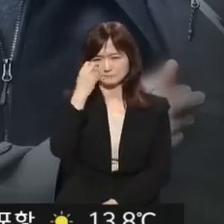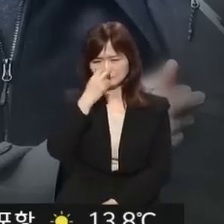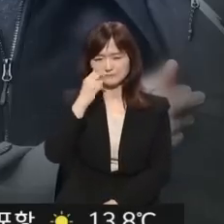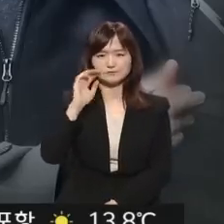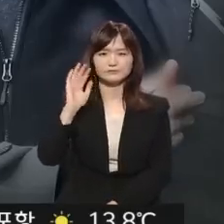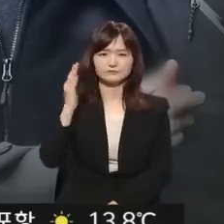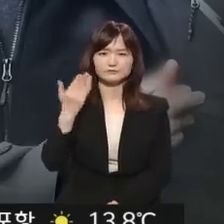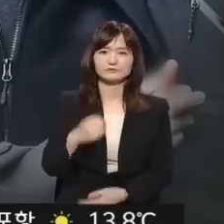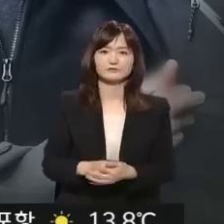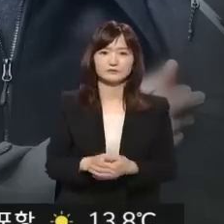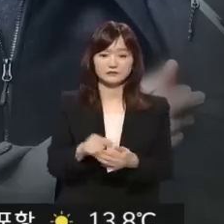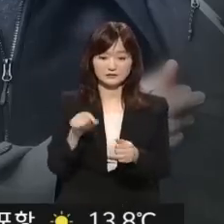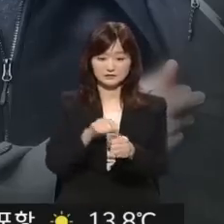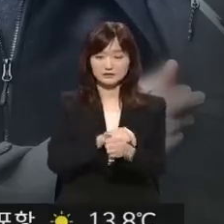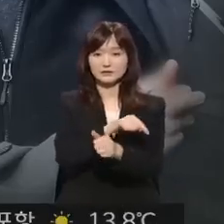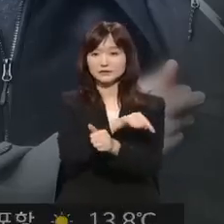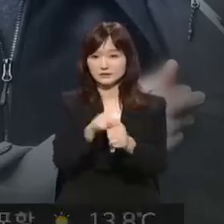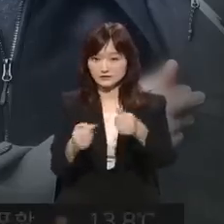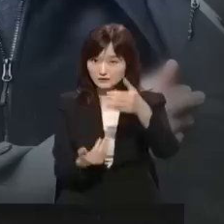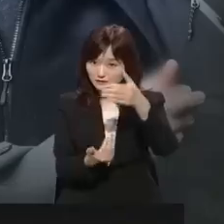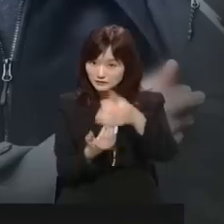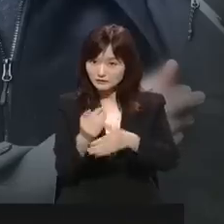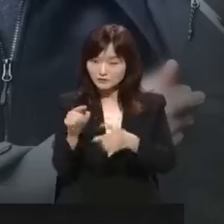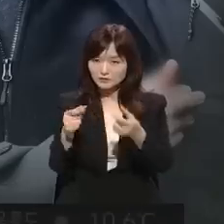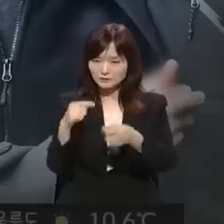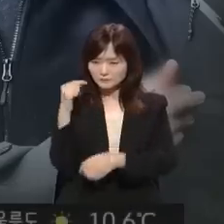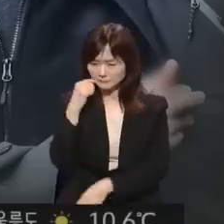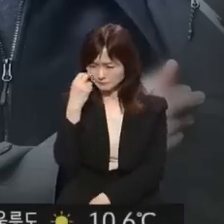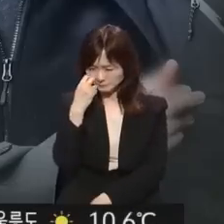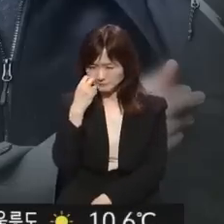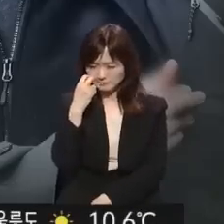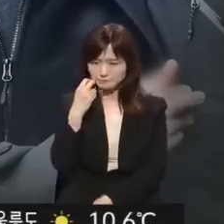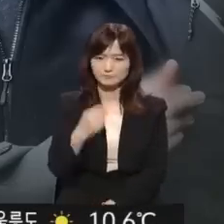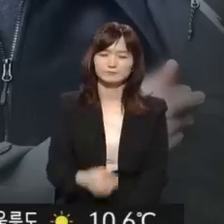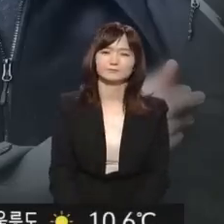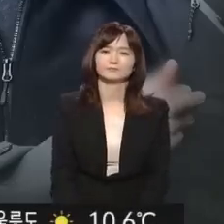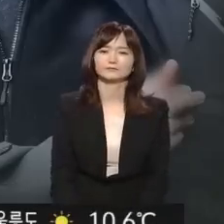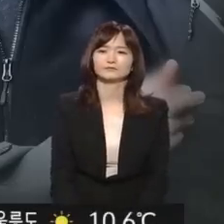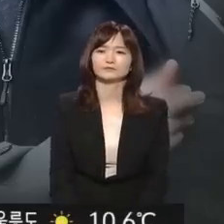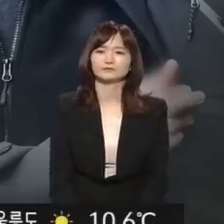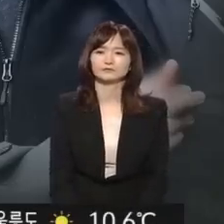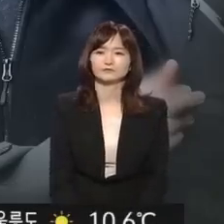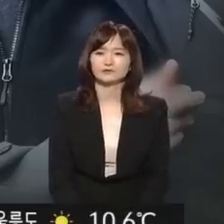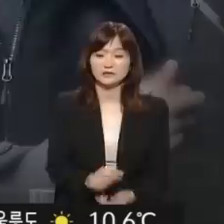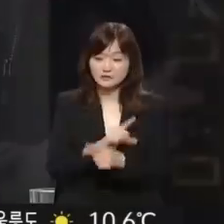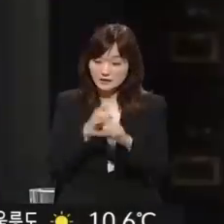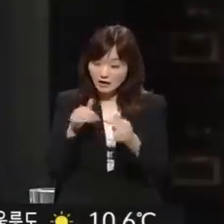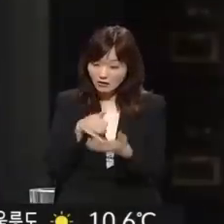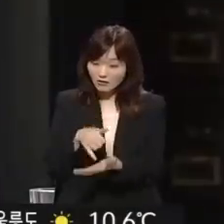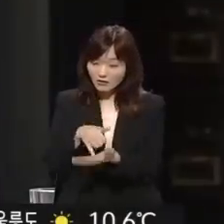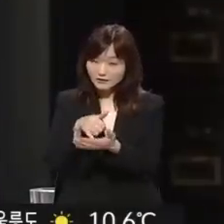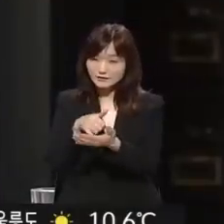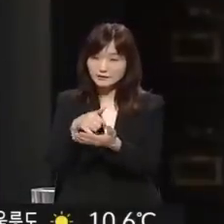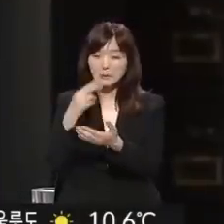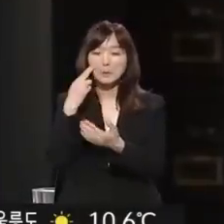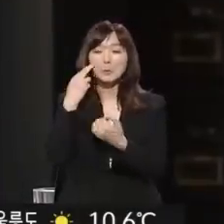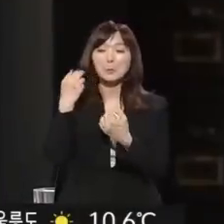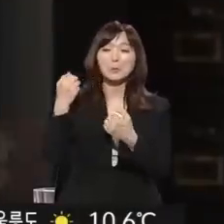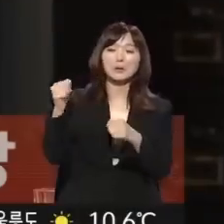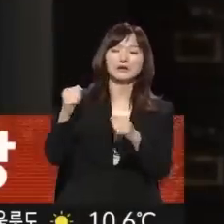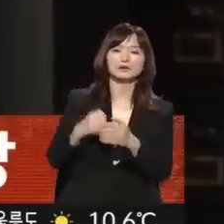한다 특히 살인 사건은 그렇다는 말씀 다시 한번 드리도록 하겠습니다 소장님 다중인격을 연기하고 또